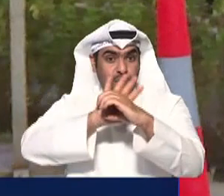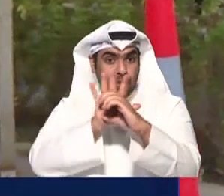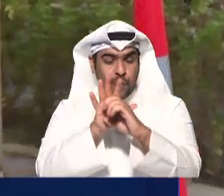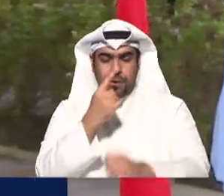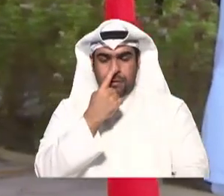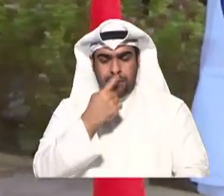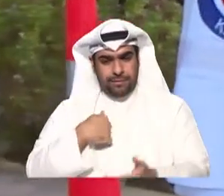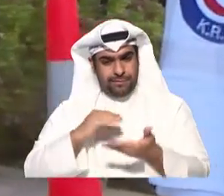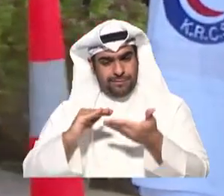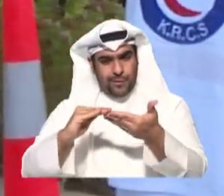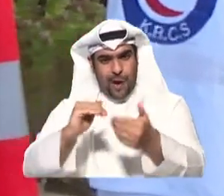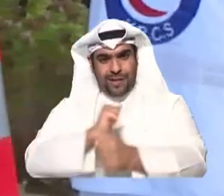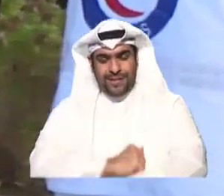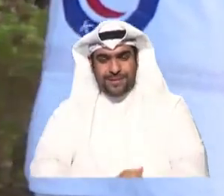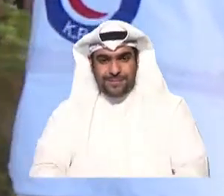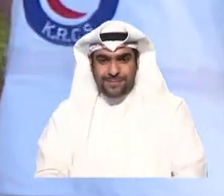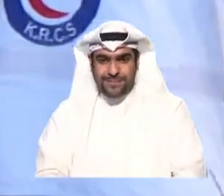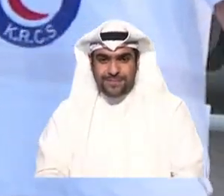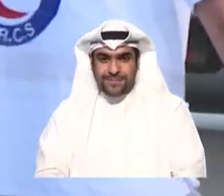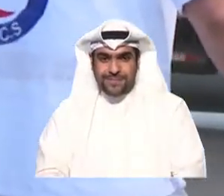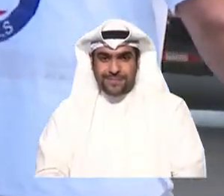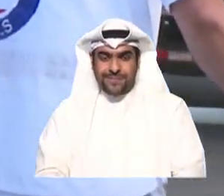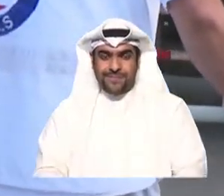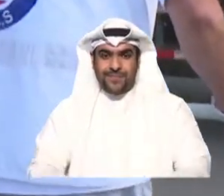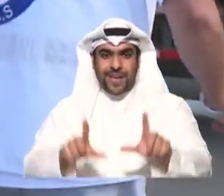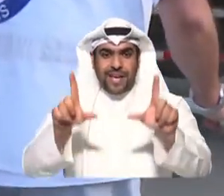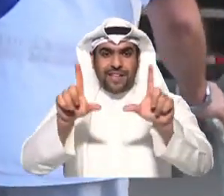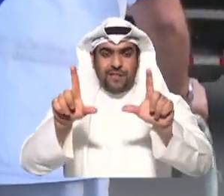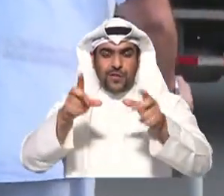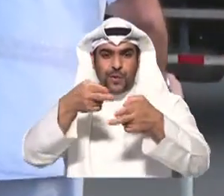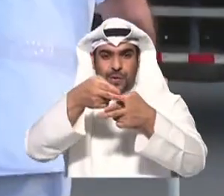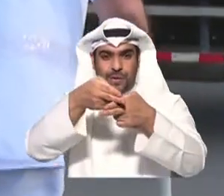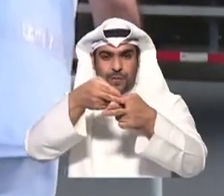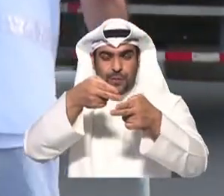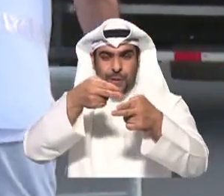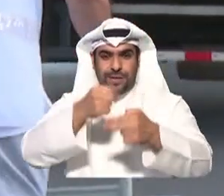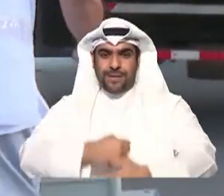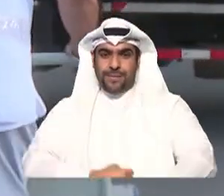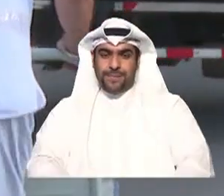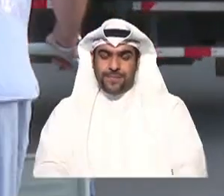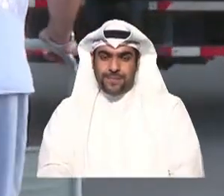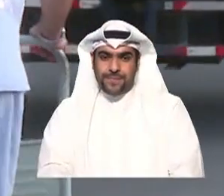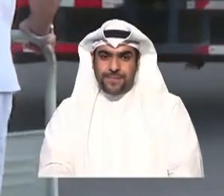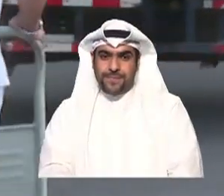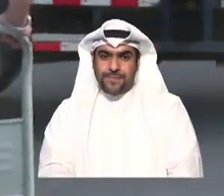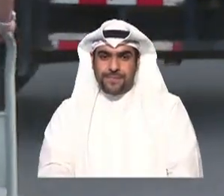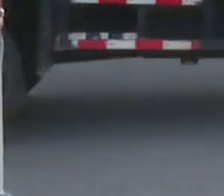لفيروس كوفيد-19. عادل عنزي لتلفزيون دولة الكويت.